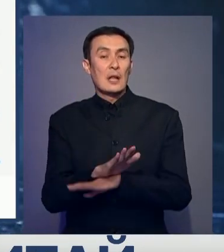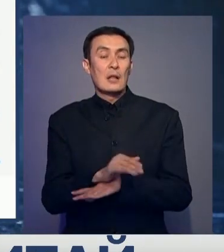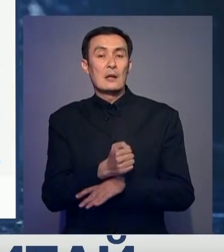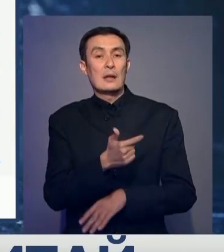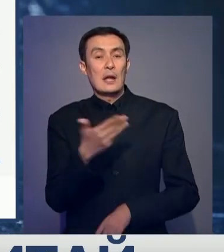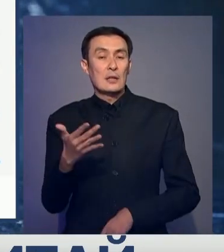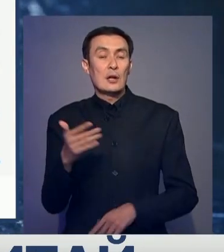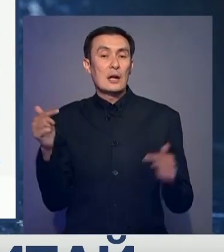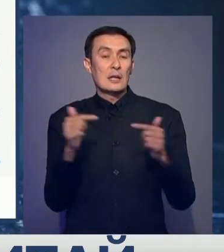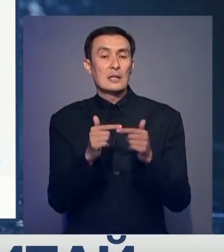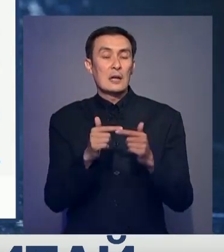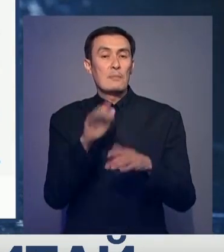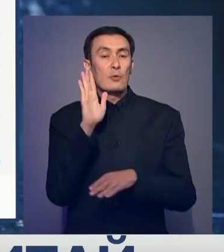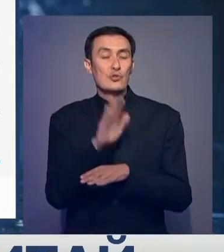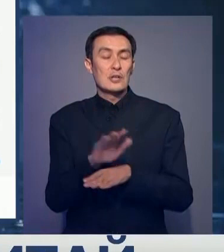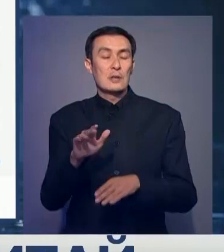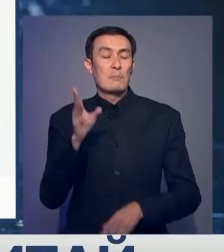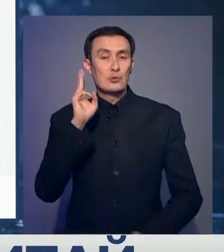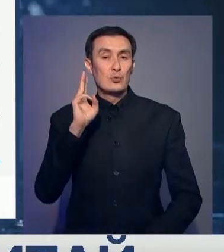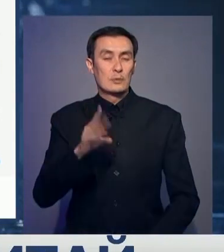послу ряд конкретных поручений.